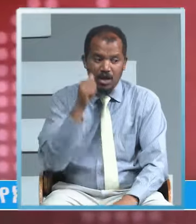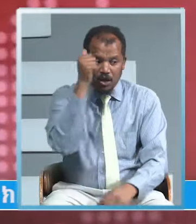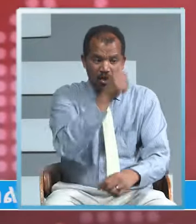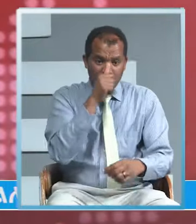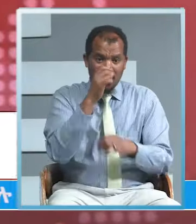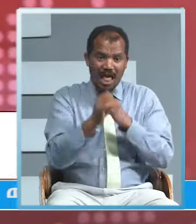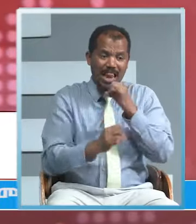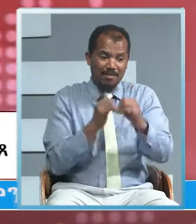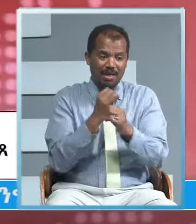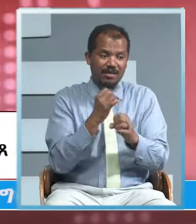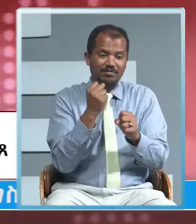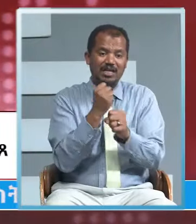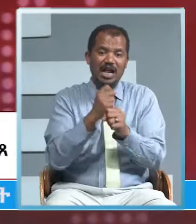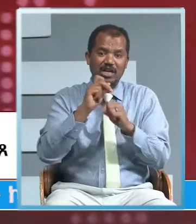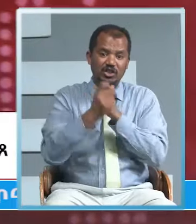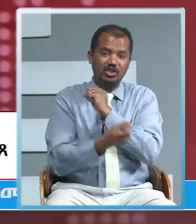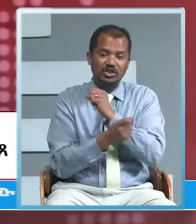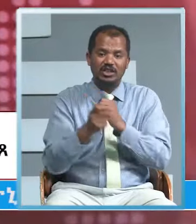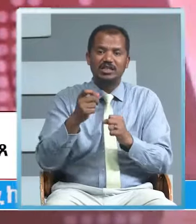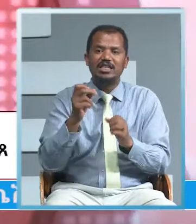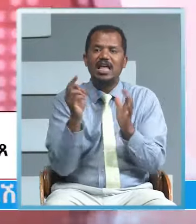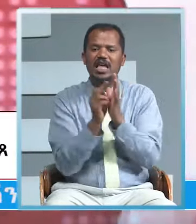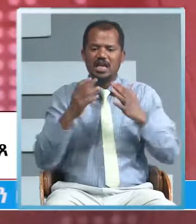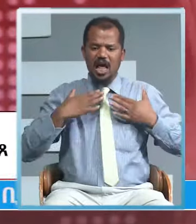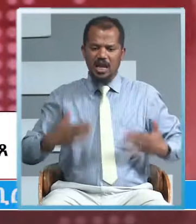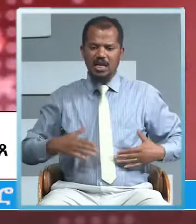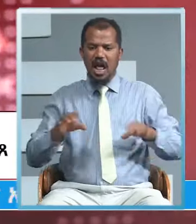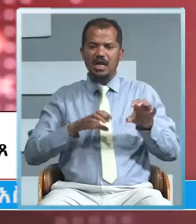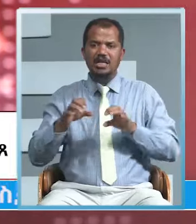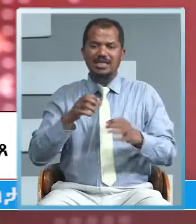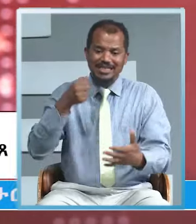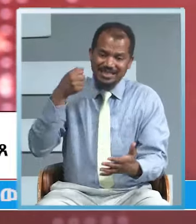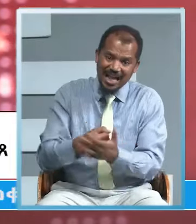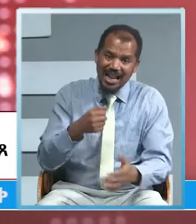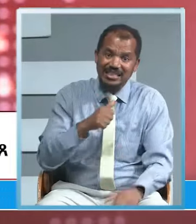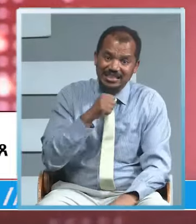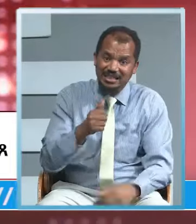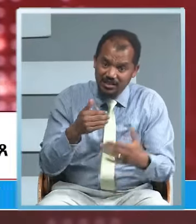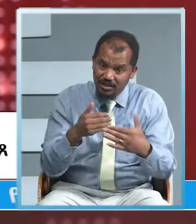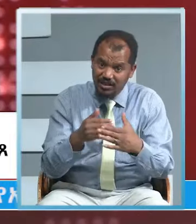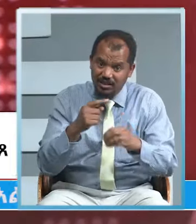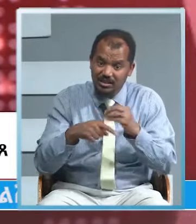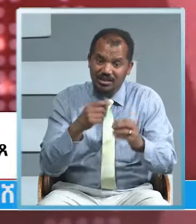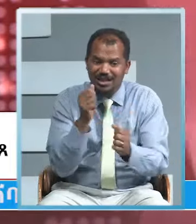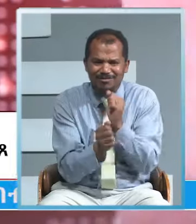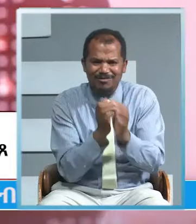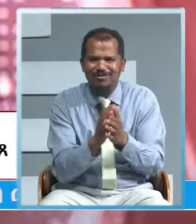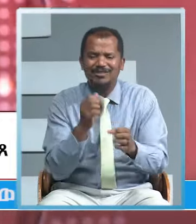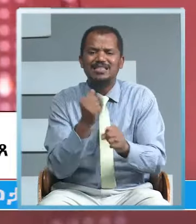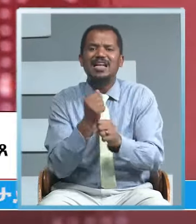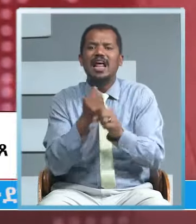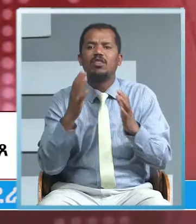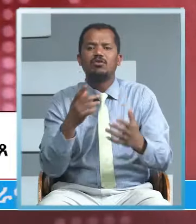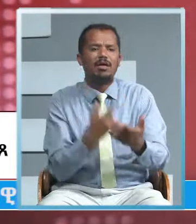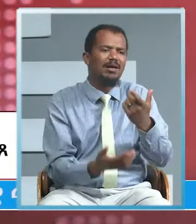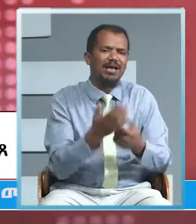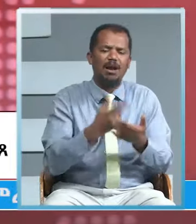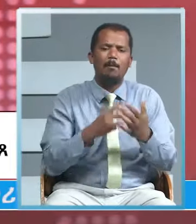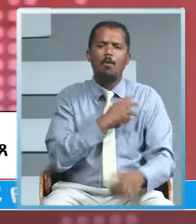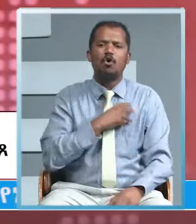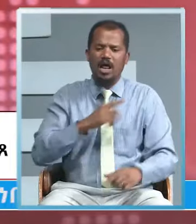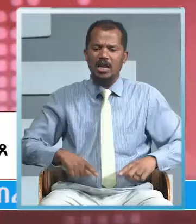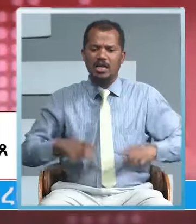ኢትዮጵያ የዓለም አቀፍ ስራ ድርጅት ድንጋጌዎችን የህግ አካላት አድርጋ እስካላጸደቀች ድረስ ስለሚፈልሱ ሰራተኞች የመከራከር